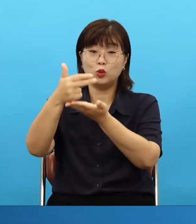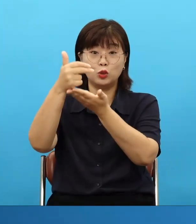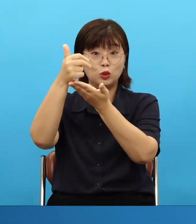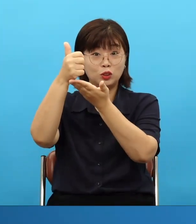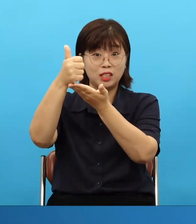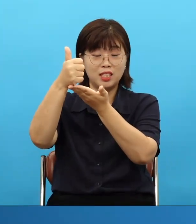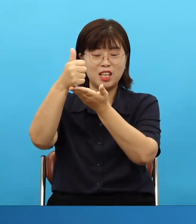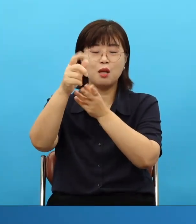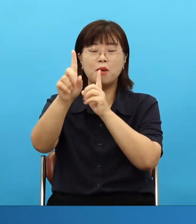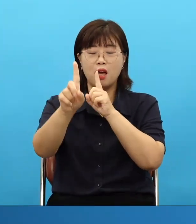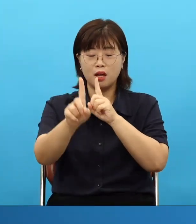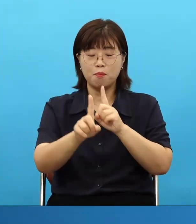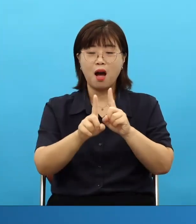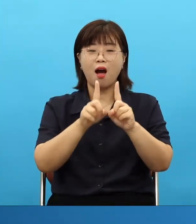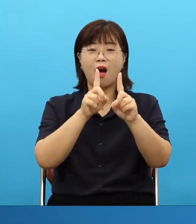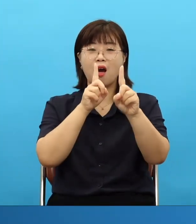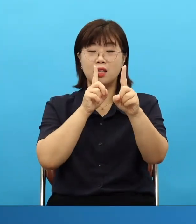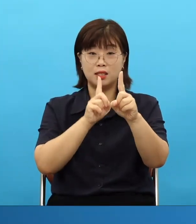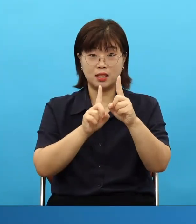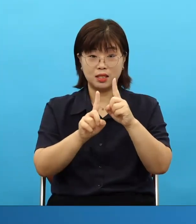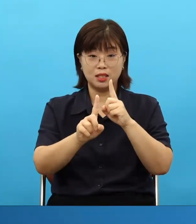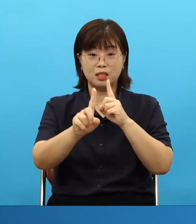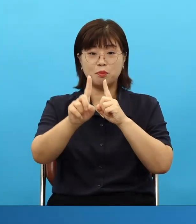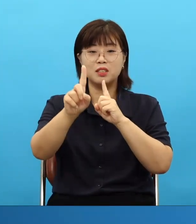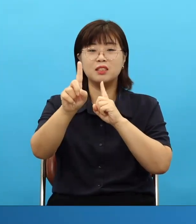귀한 주님의